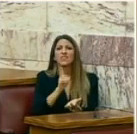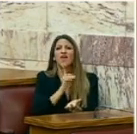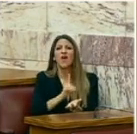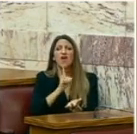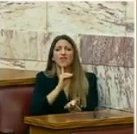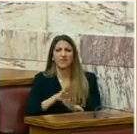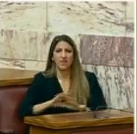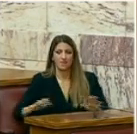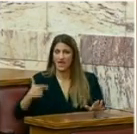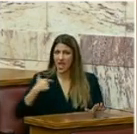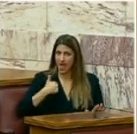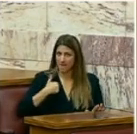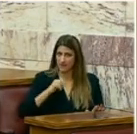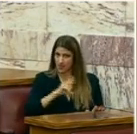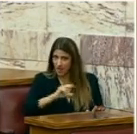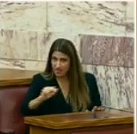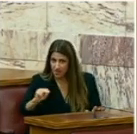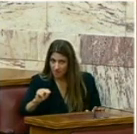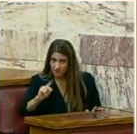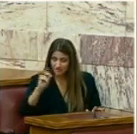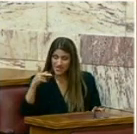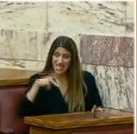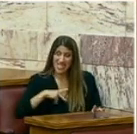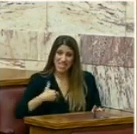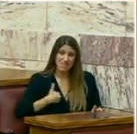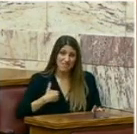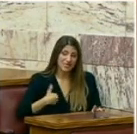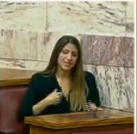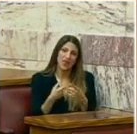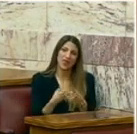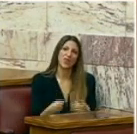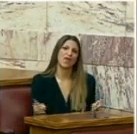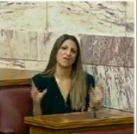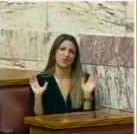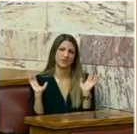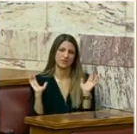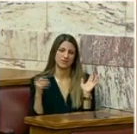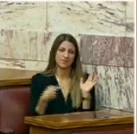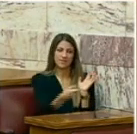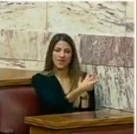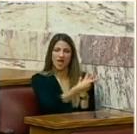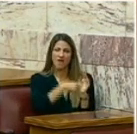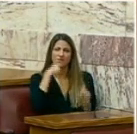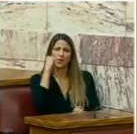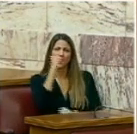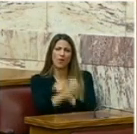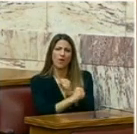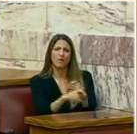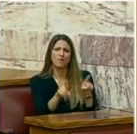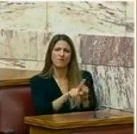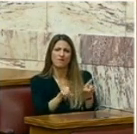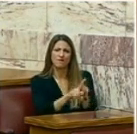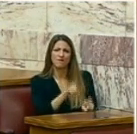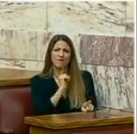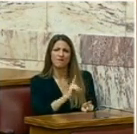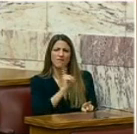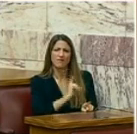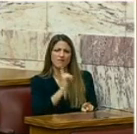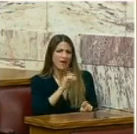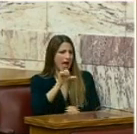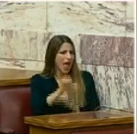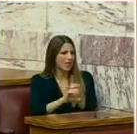δεν ενσωματώθηκε στο πολιτικό παιχνίδι που είχαν στήσει για χρόνια. Δεν λειτουργήσε με